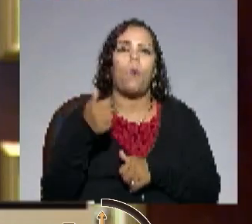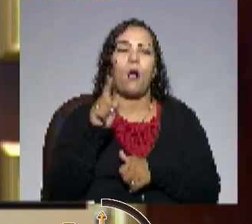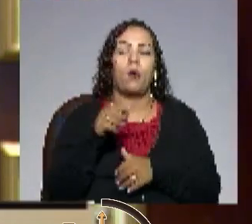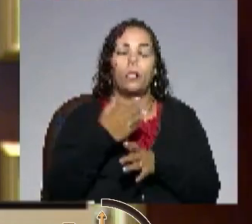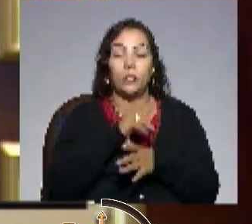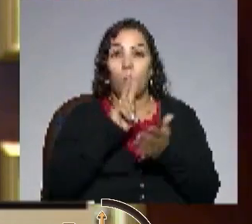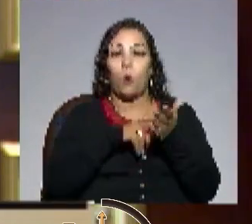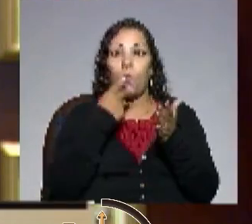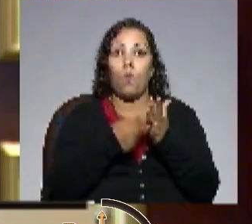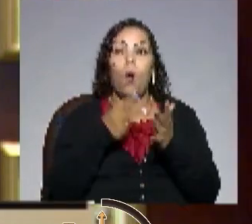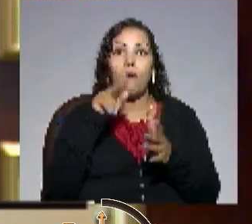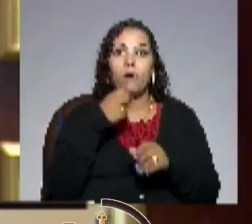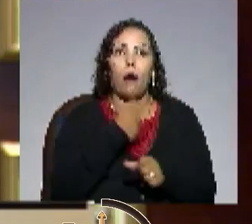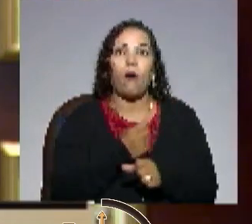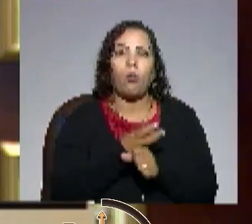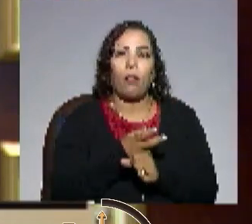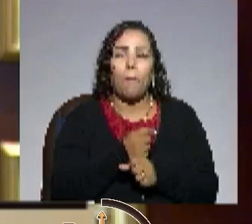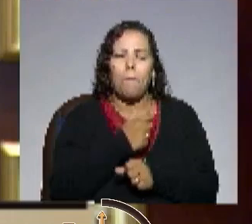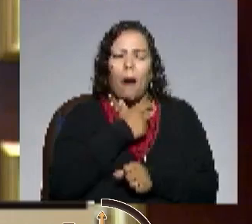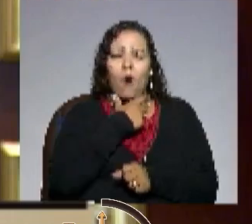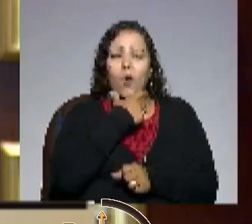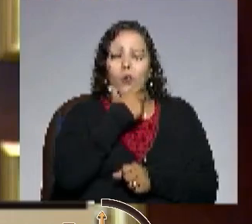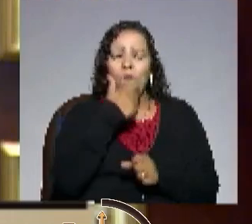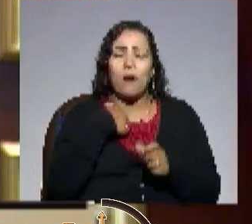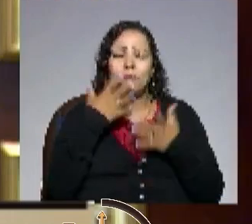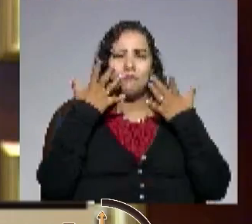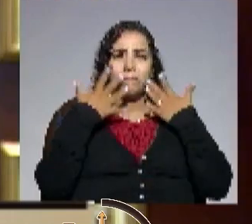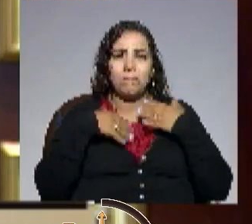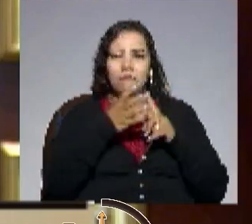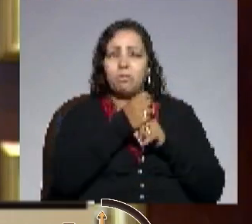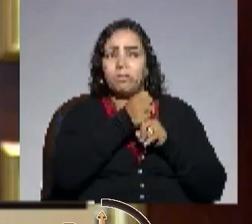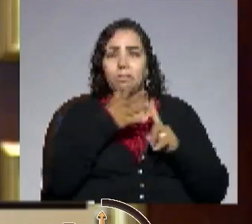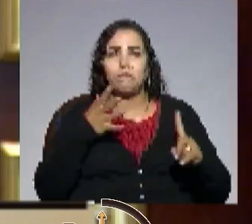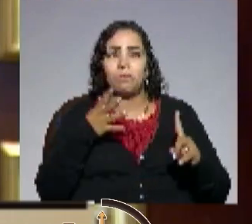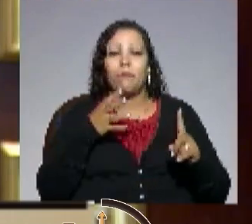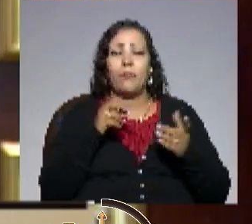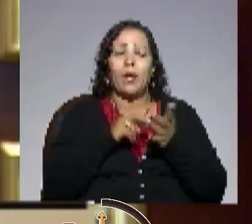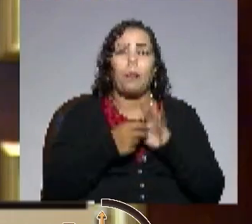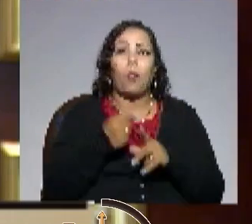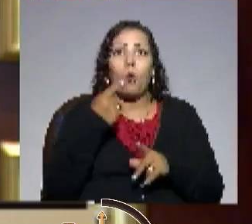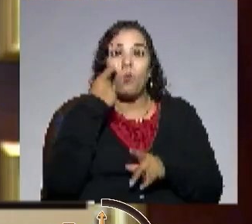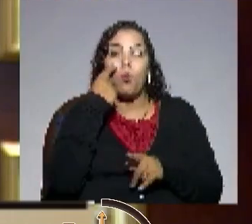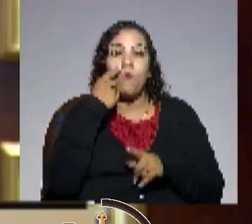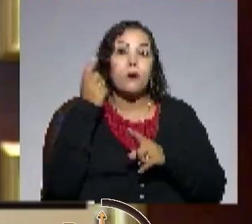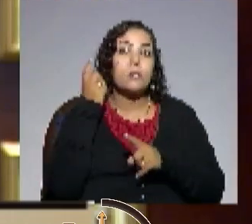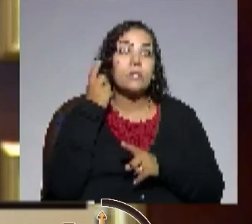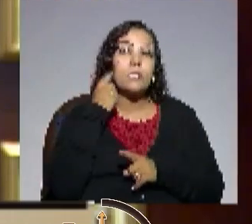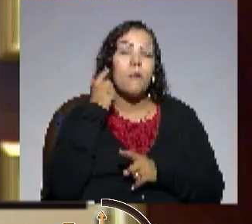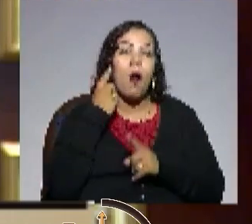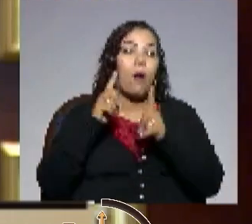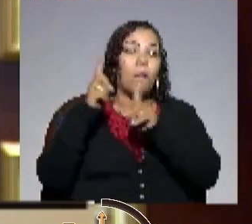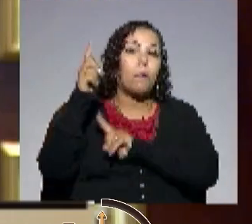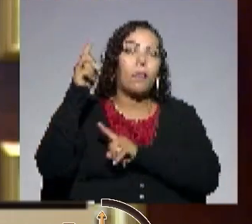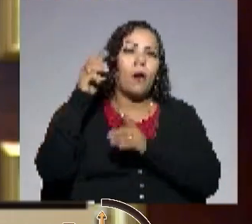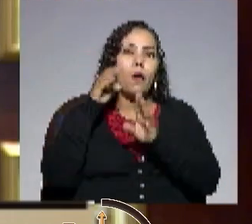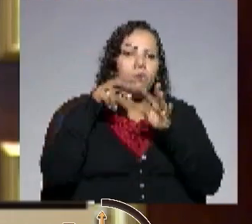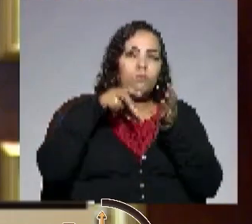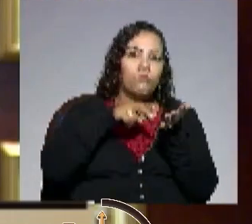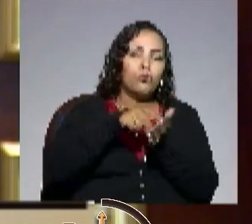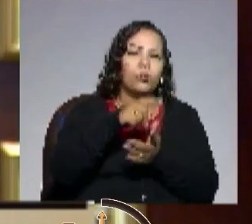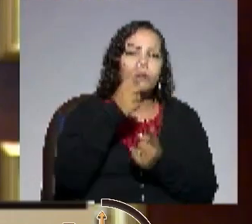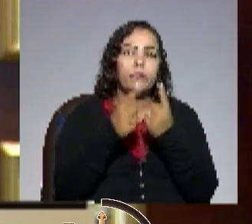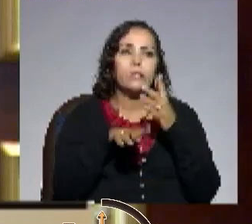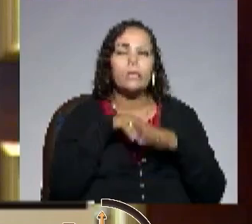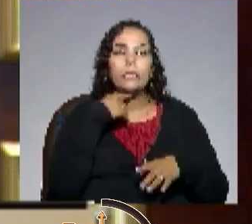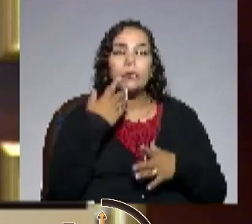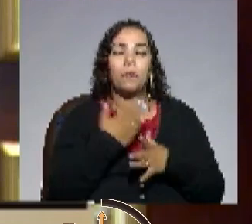بخزي العري بتاعهم وفي نفس الوقت سمعوا صوت الرب الاله ماشيا في الجنه ادم وحواء عملوا ايه اختفوا